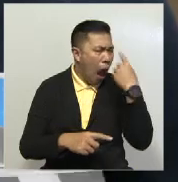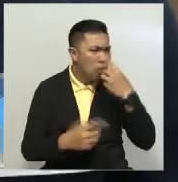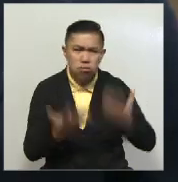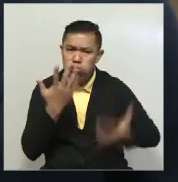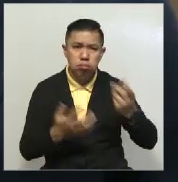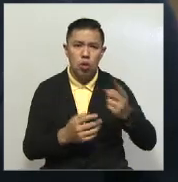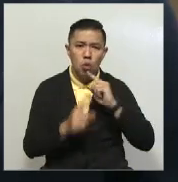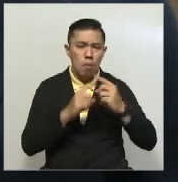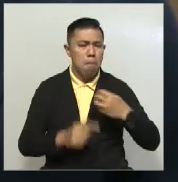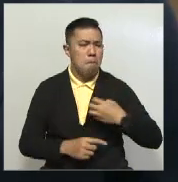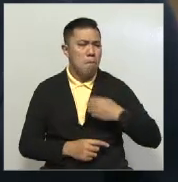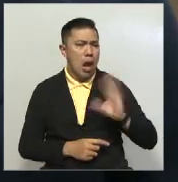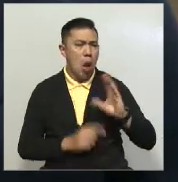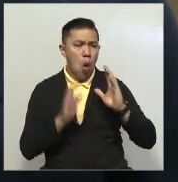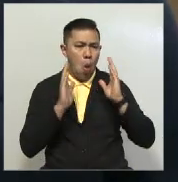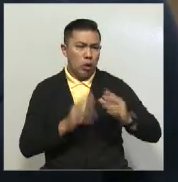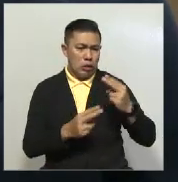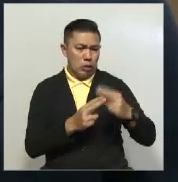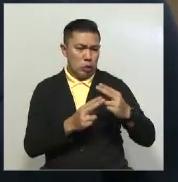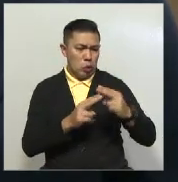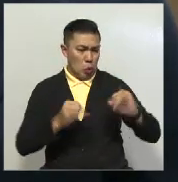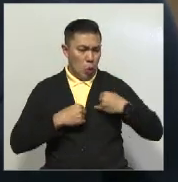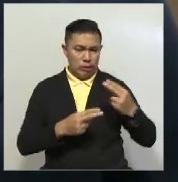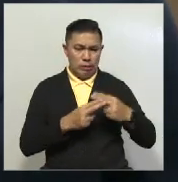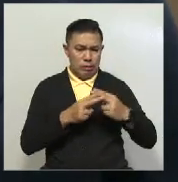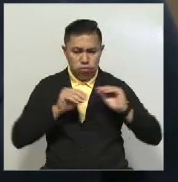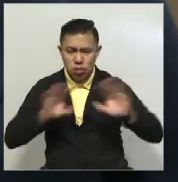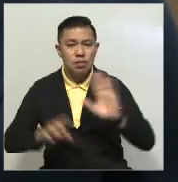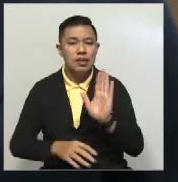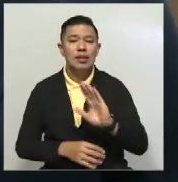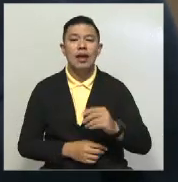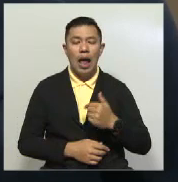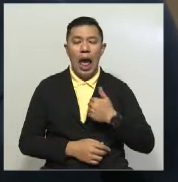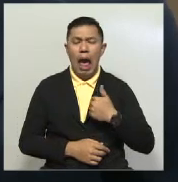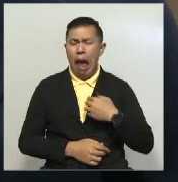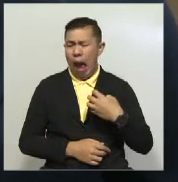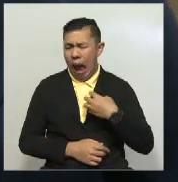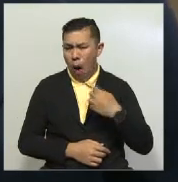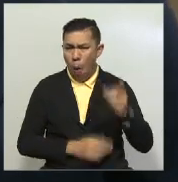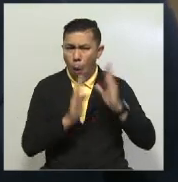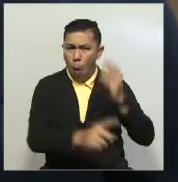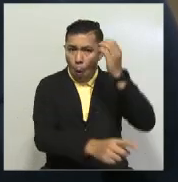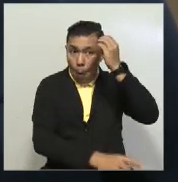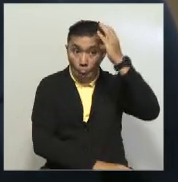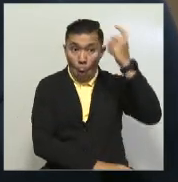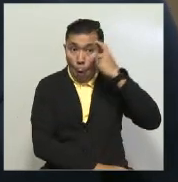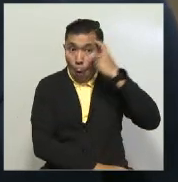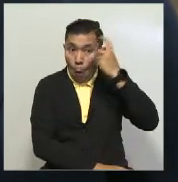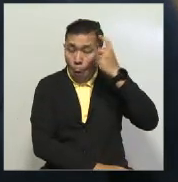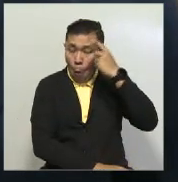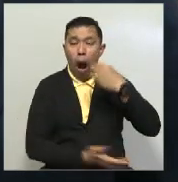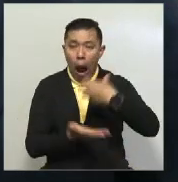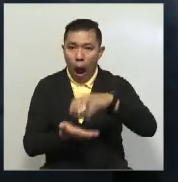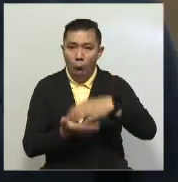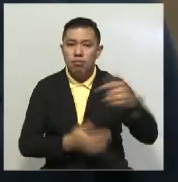าเราไม่อยากได้เจ้าของเรื่องมาออกรายการแต่อยากได้คนรู้เรื่องและรู้เล่า